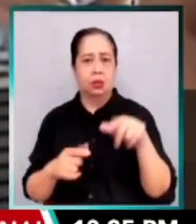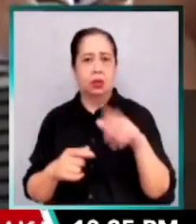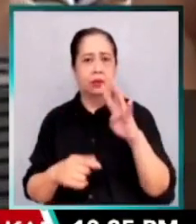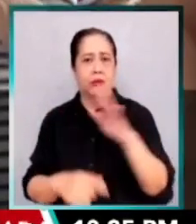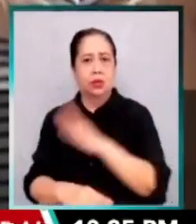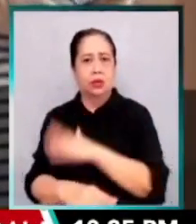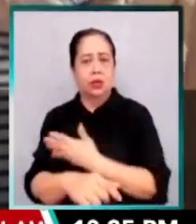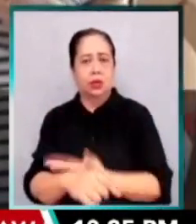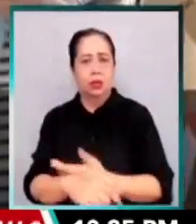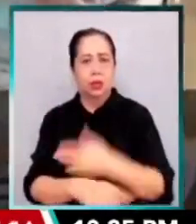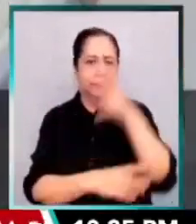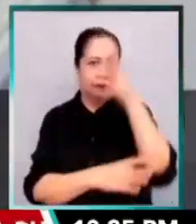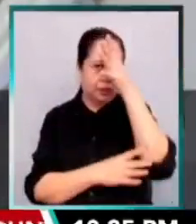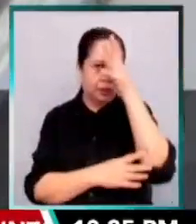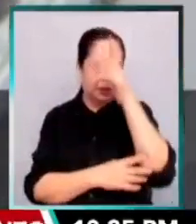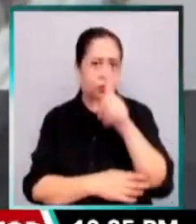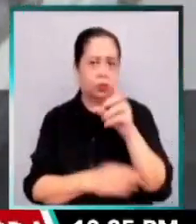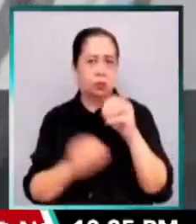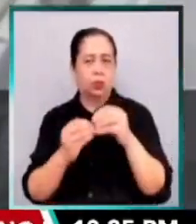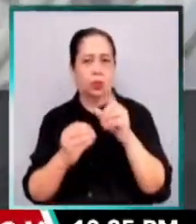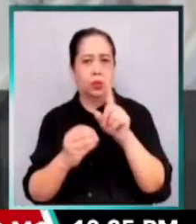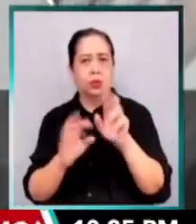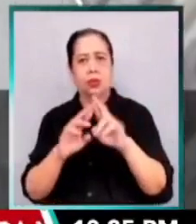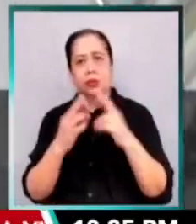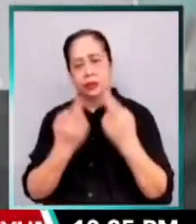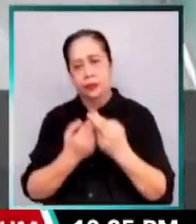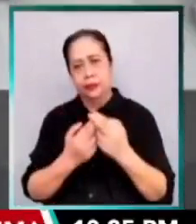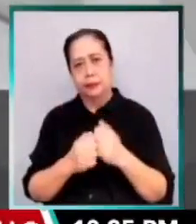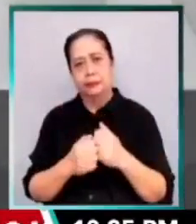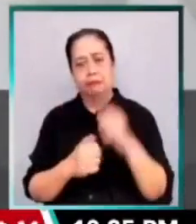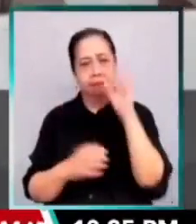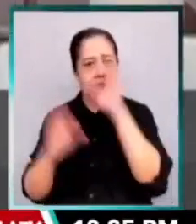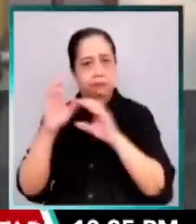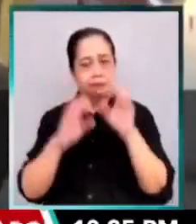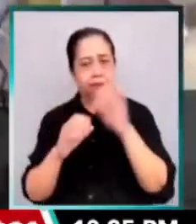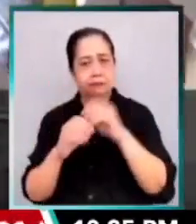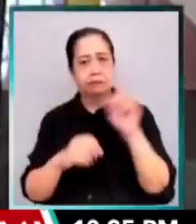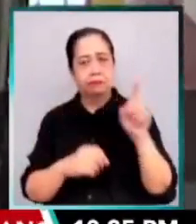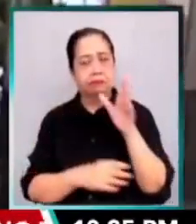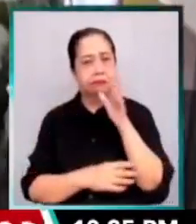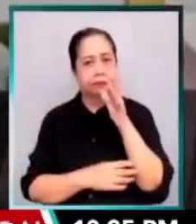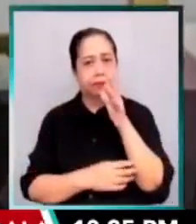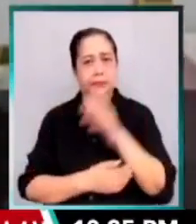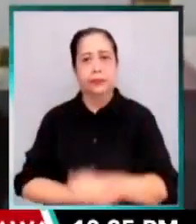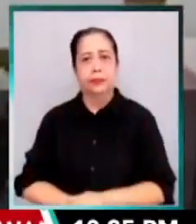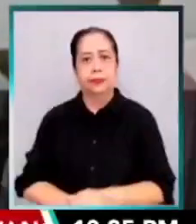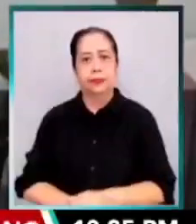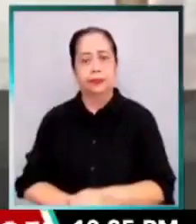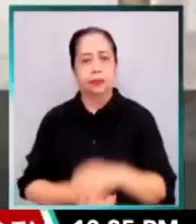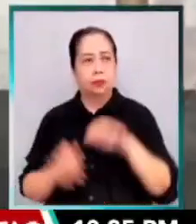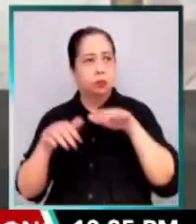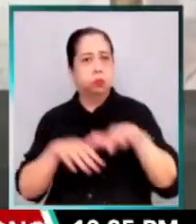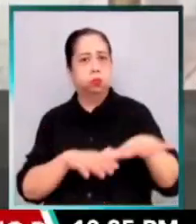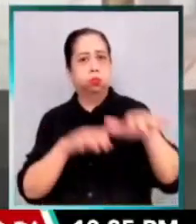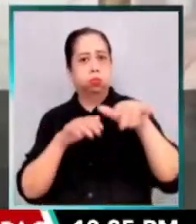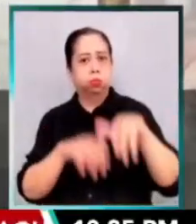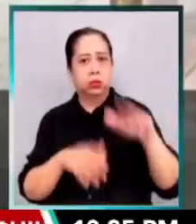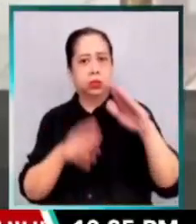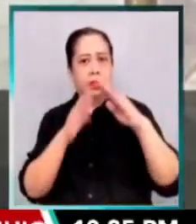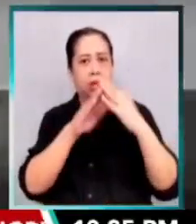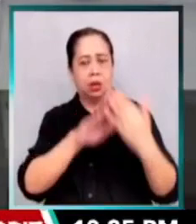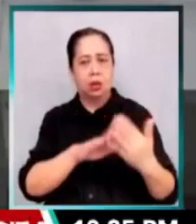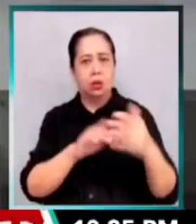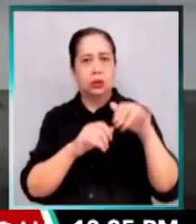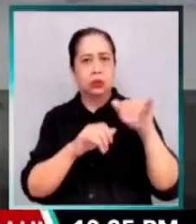ama at isa pang kaanak. Pinaghahanap pa ang kanyang ina. Inano ng baha ang kanilang bahay na nakatirik sa gilid